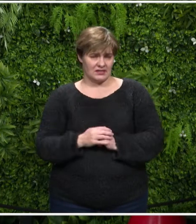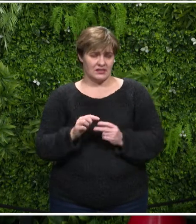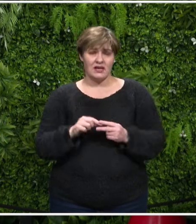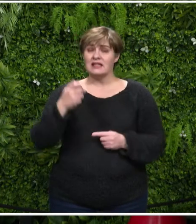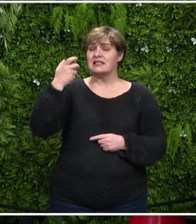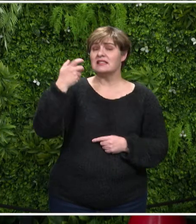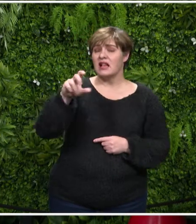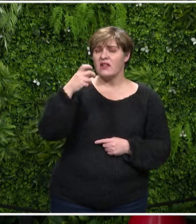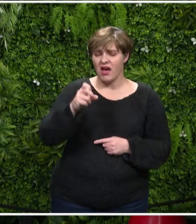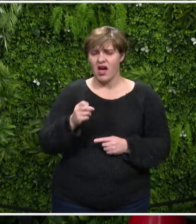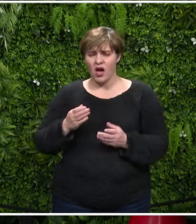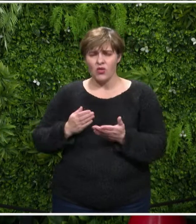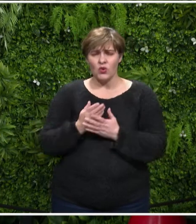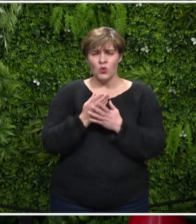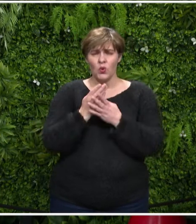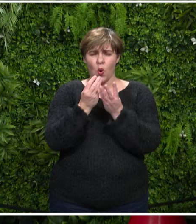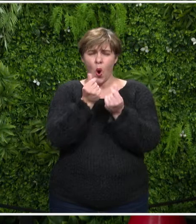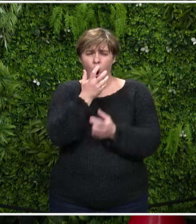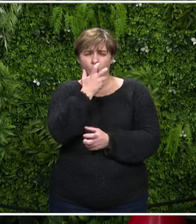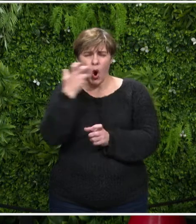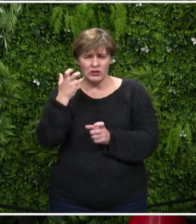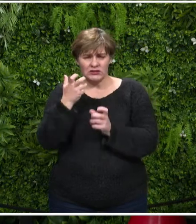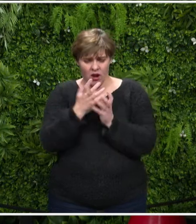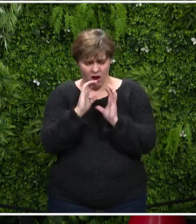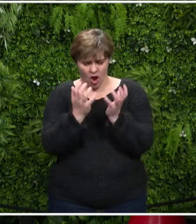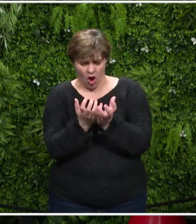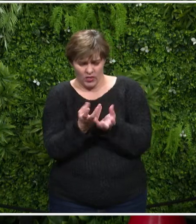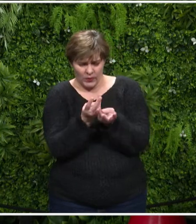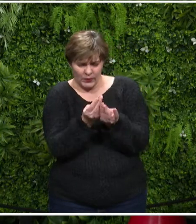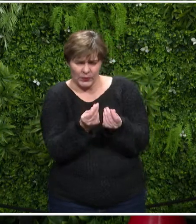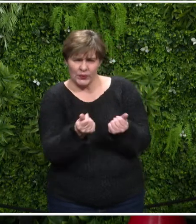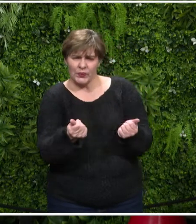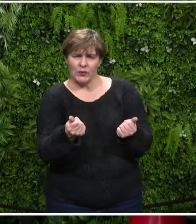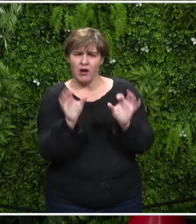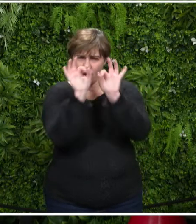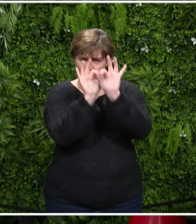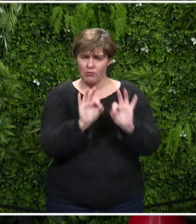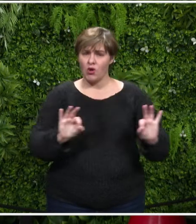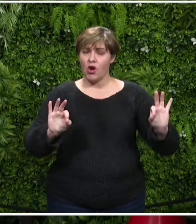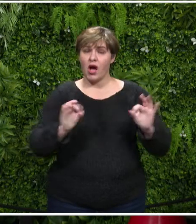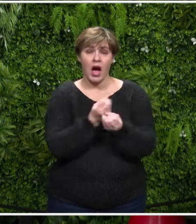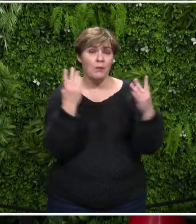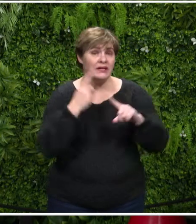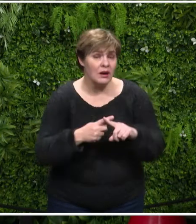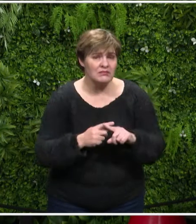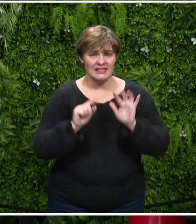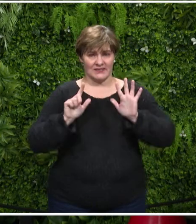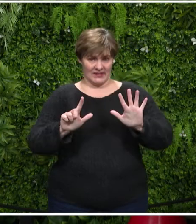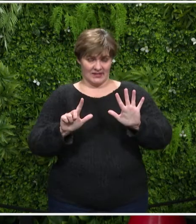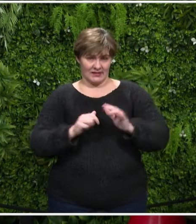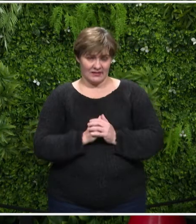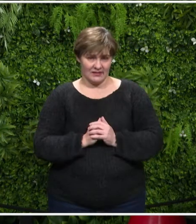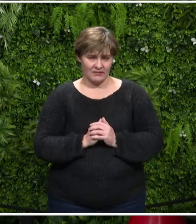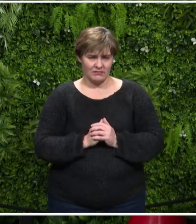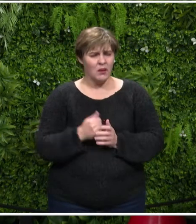silver wat gelouter is in 'n smeltkroes in die aarde, gesuiwer 7 maal. Ek